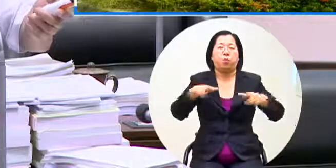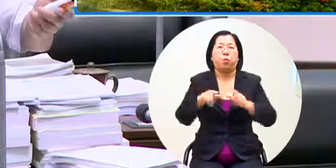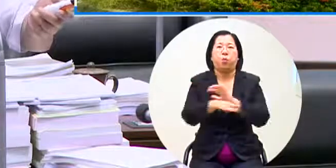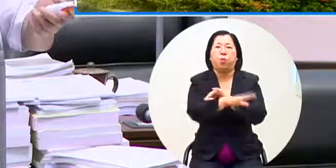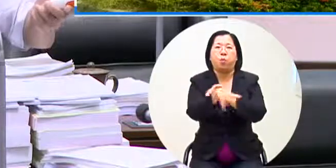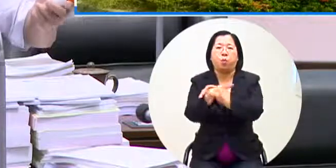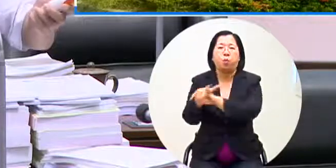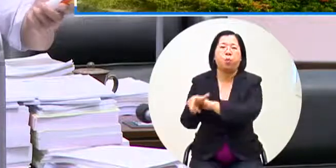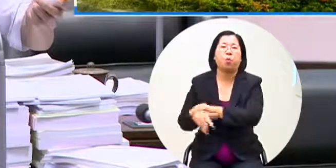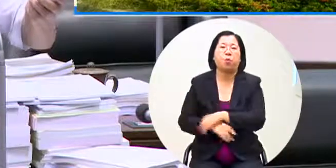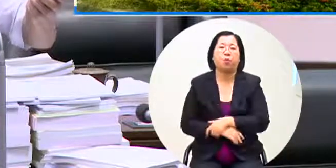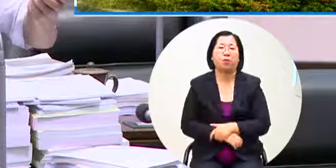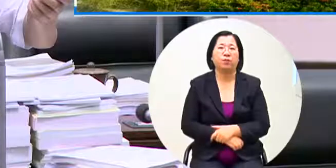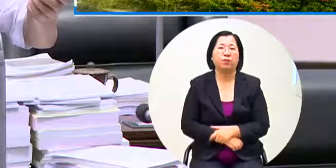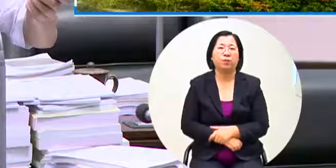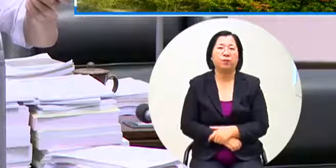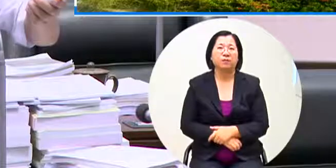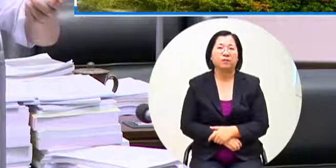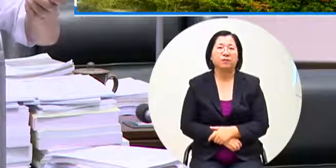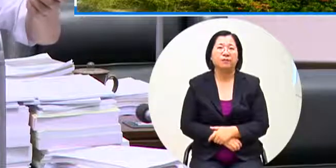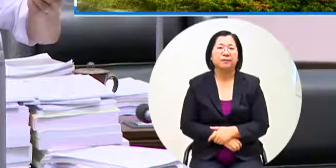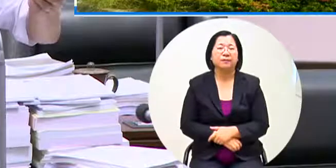啊，这是啊，